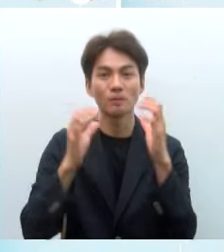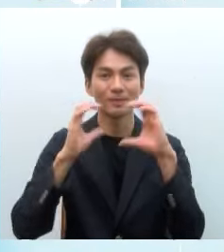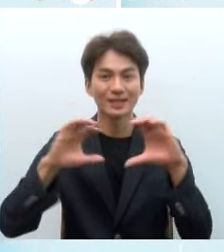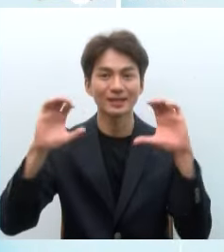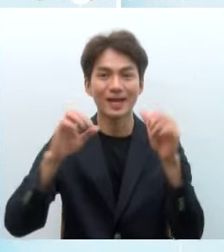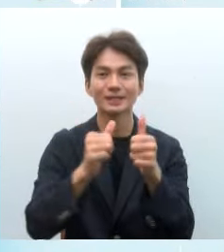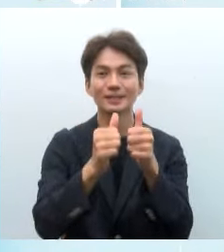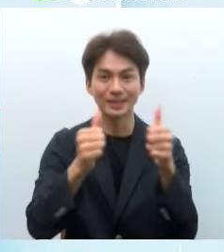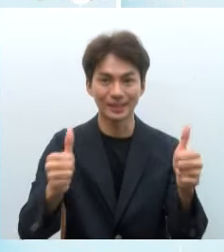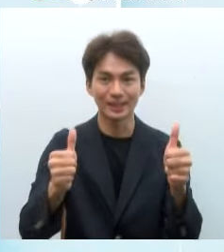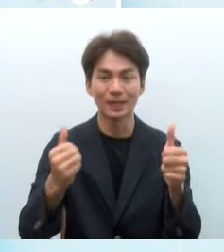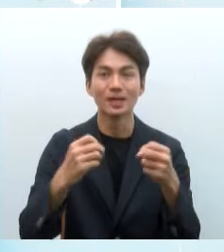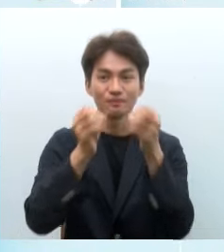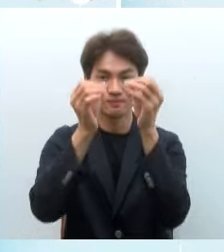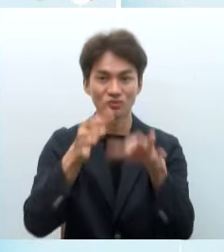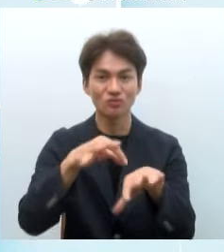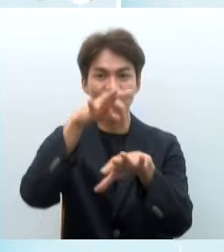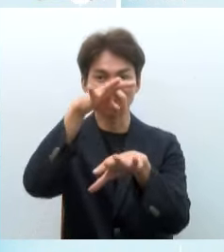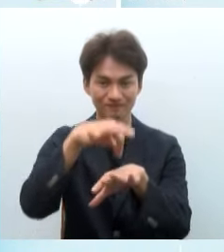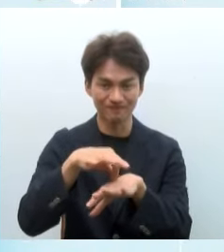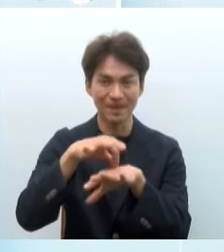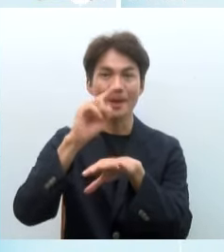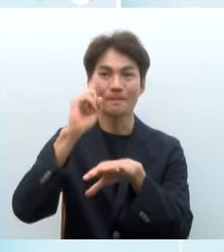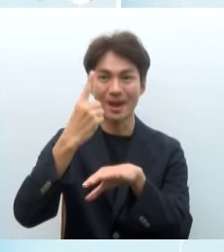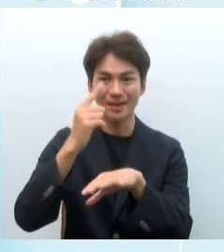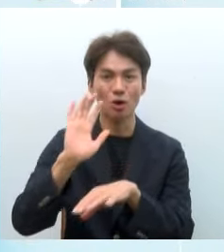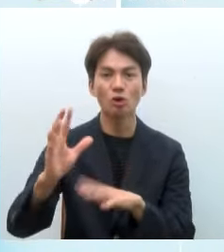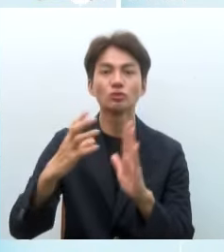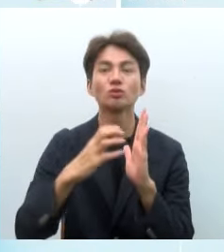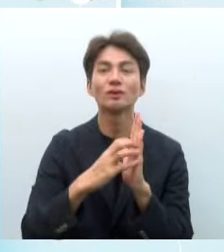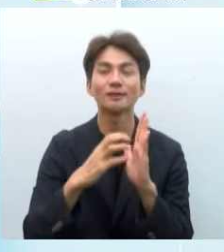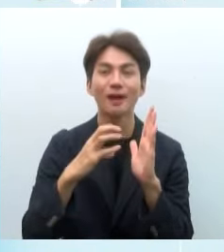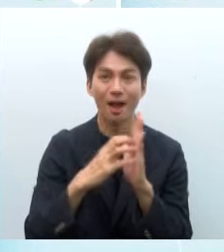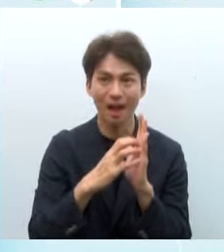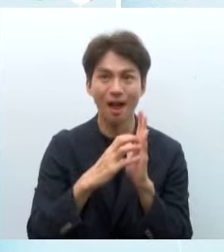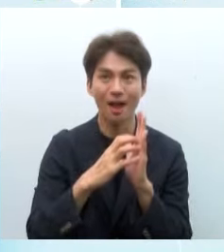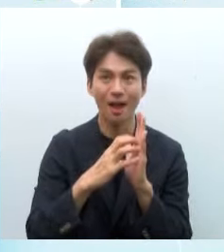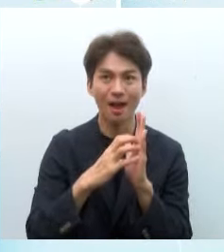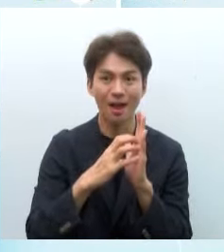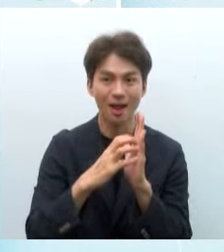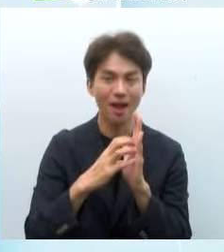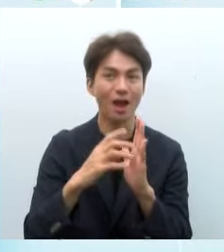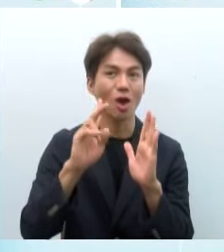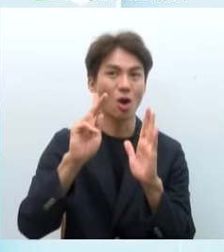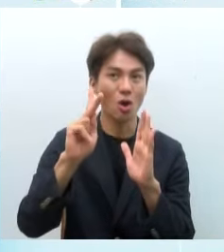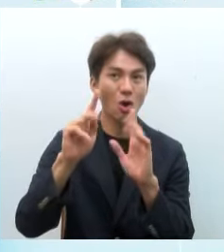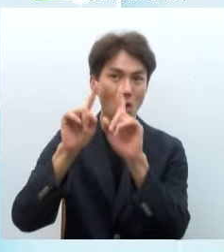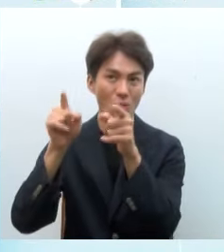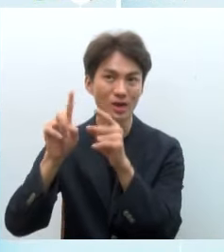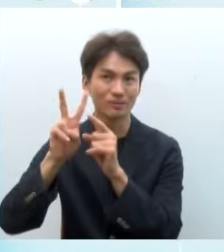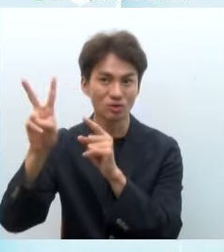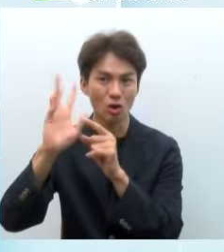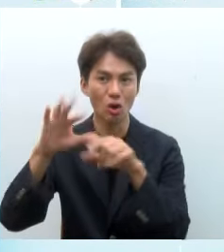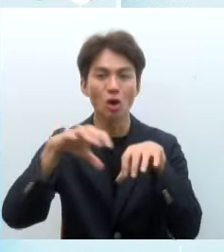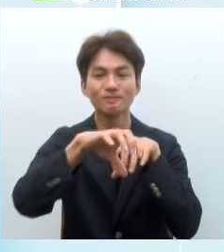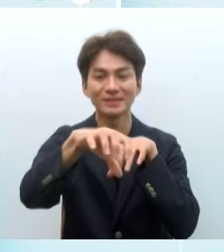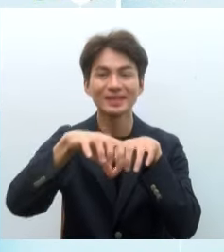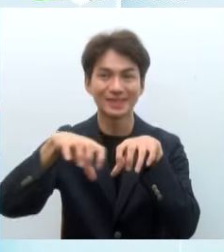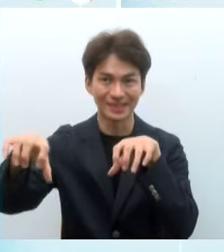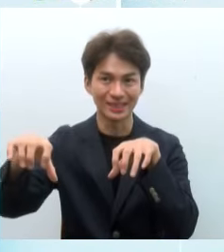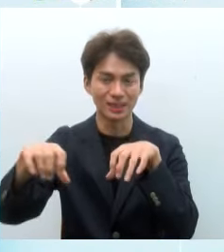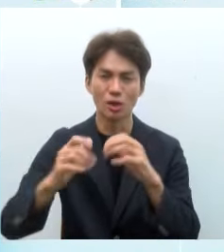ใหม่ทั้งส่วนกลางแล้วก็38คอวงเล็บ2ของเขตพื้นที่เนี่ยประ